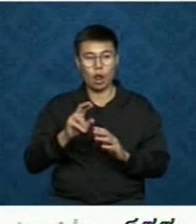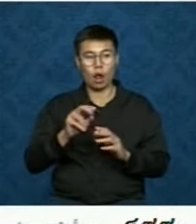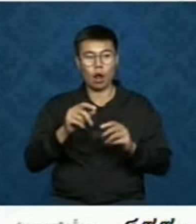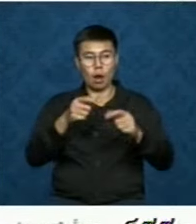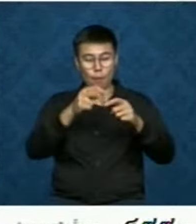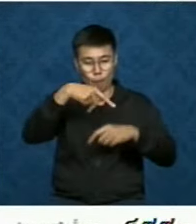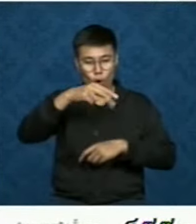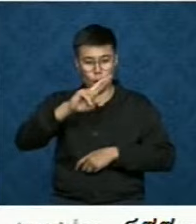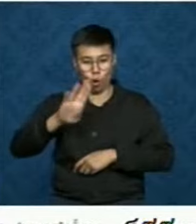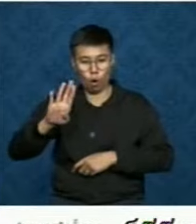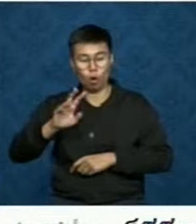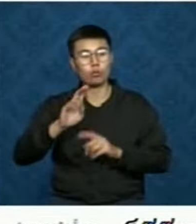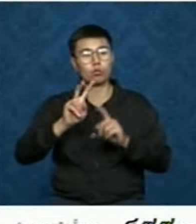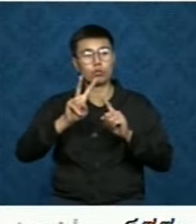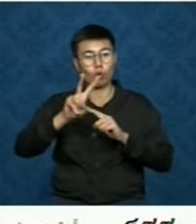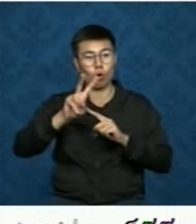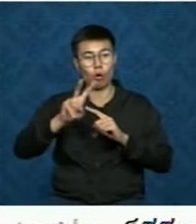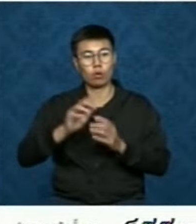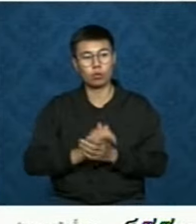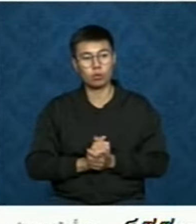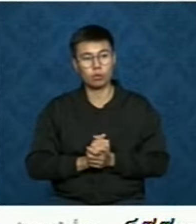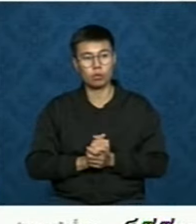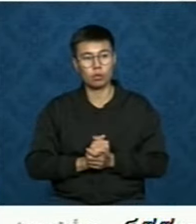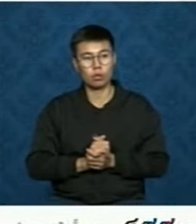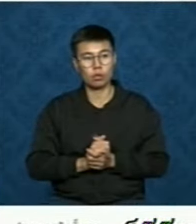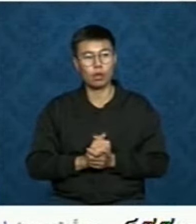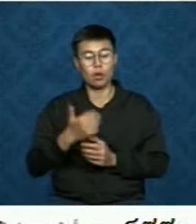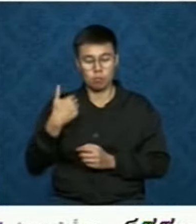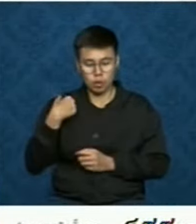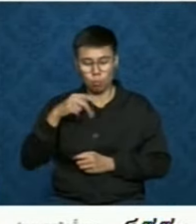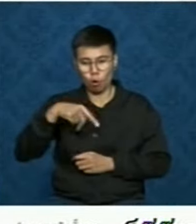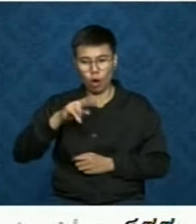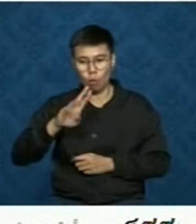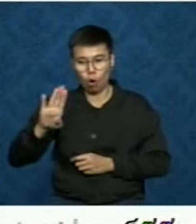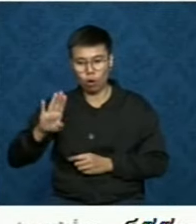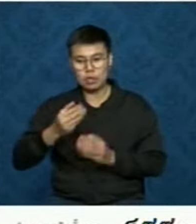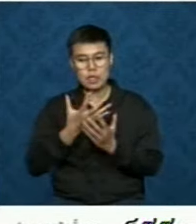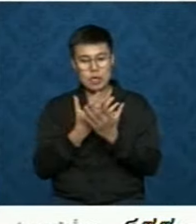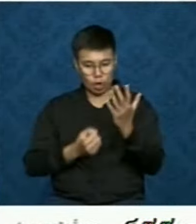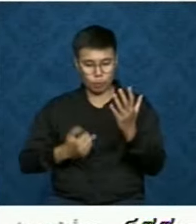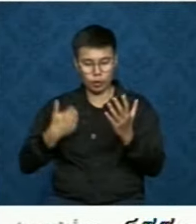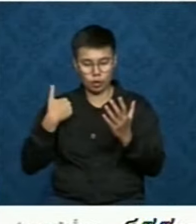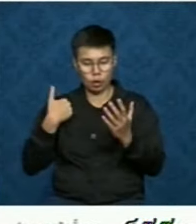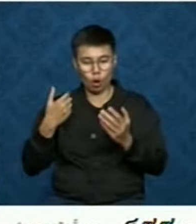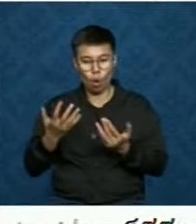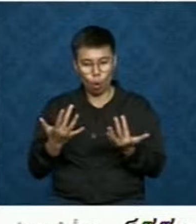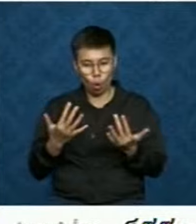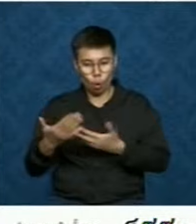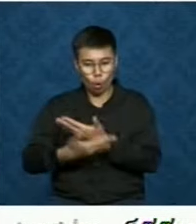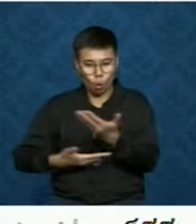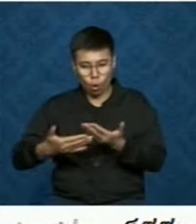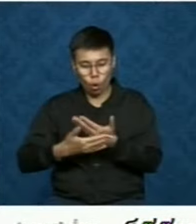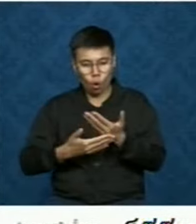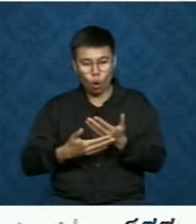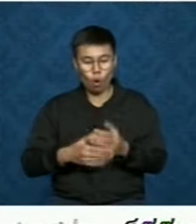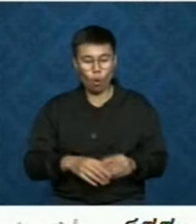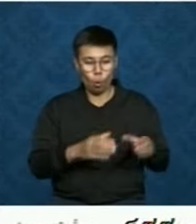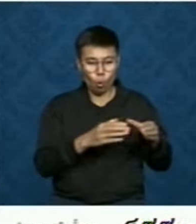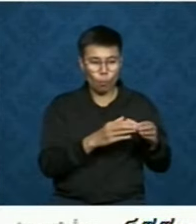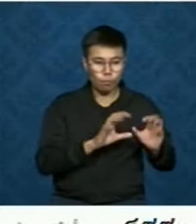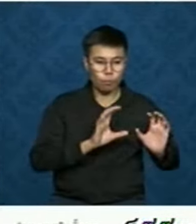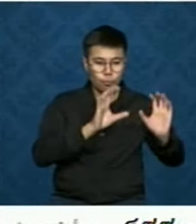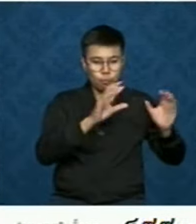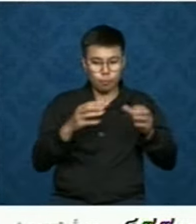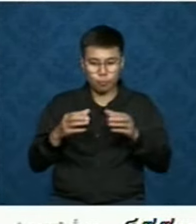เหลือก็จะต้องหารือกับวิปทั้ง 2ฝ่ายแล้วก็เดี๋ยวผม